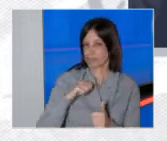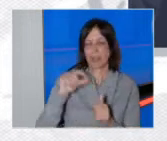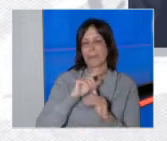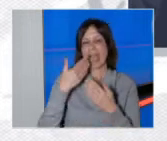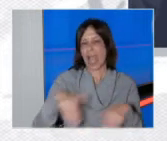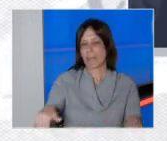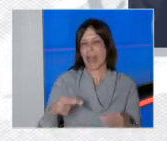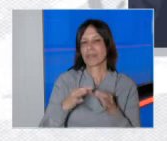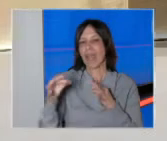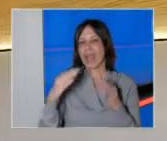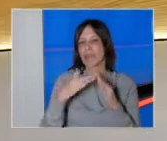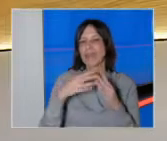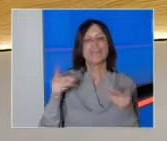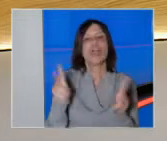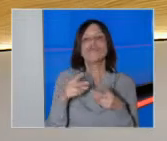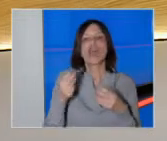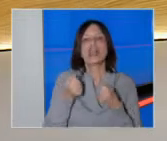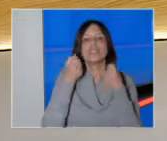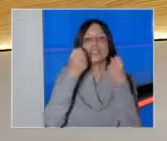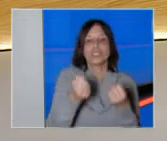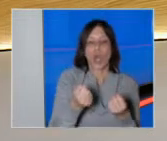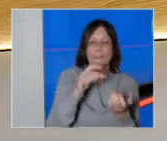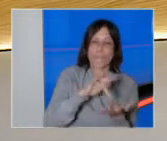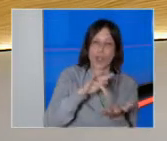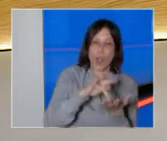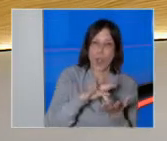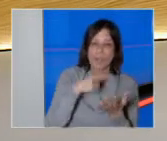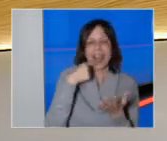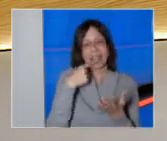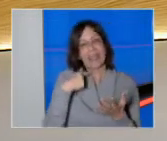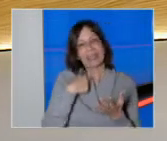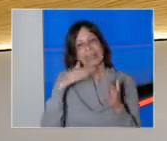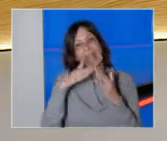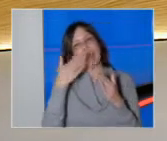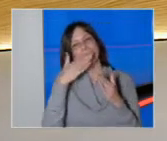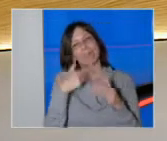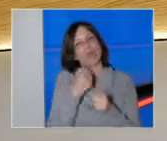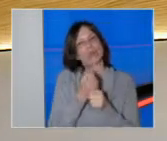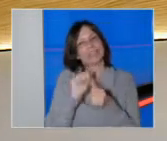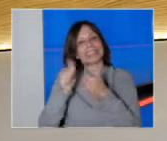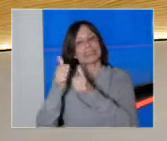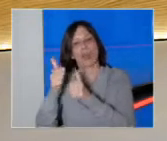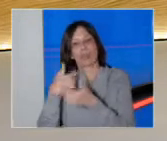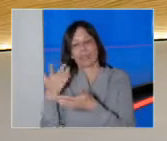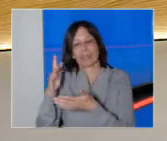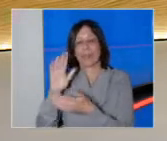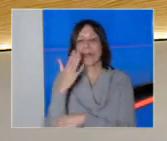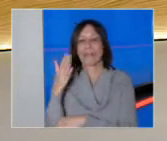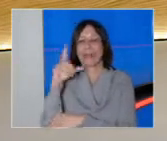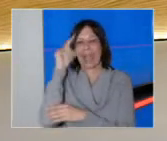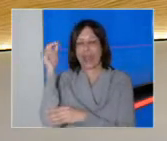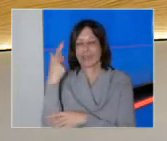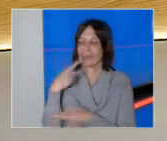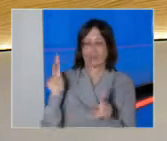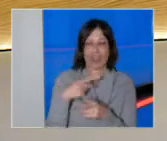הגבלת מרחק מהבית, אבל אי אפשר לנסוע למקום מסוים ולהגיד, אני גר בירושלים ואני עושה עכשיו ספורט בפארק הירקון.